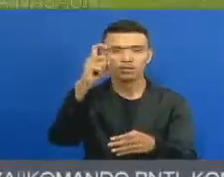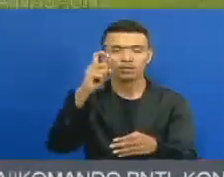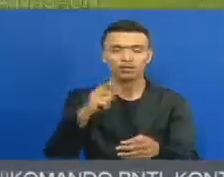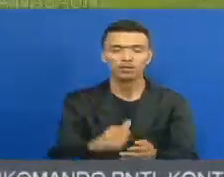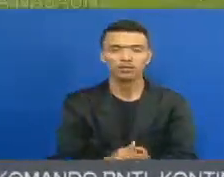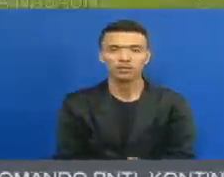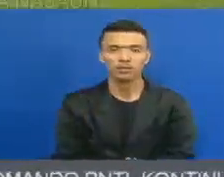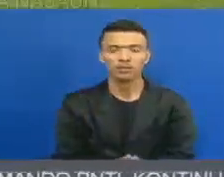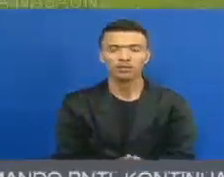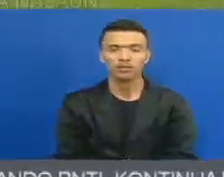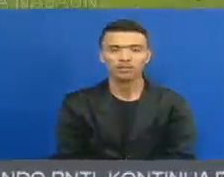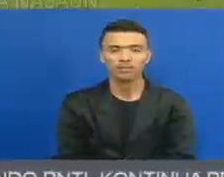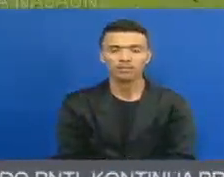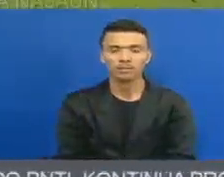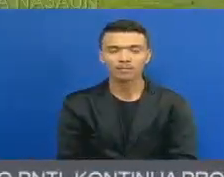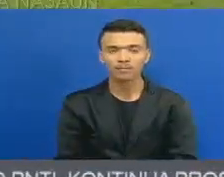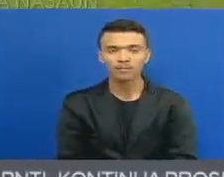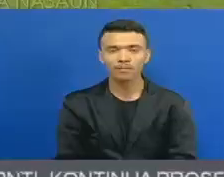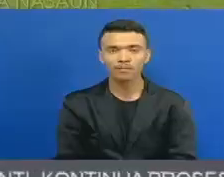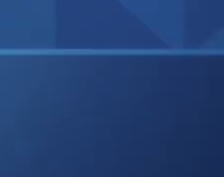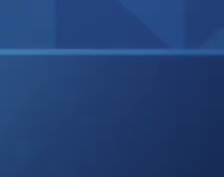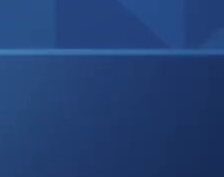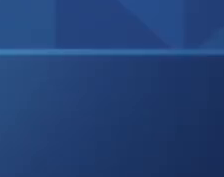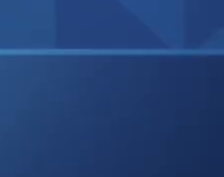Amaral. Nuno Moraes, RTTLI.